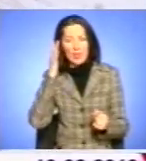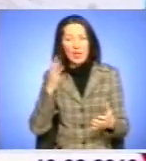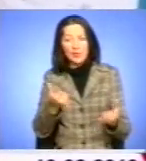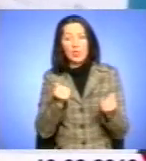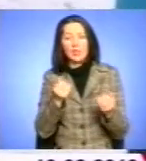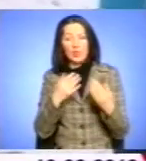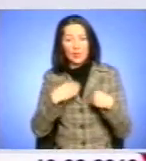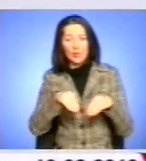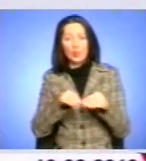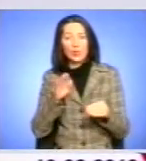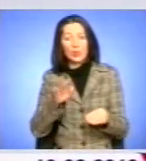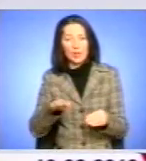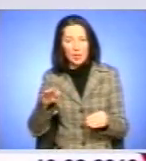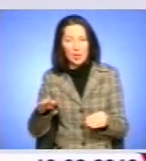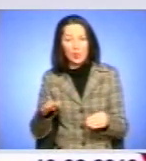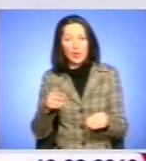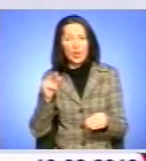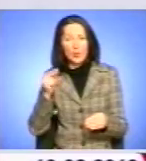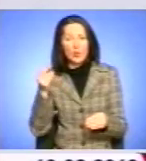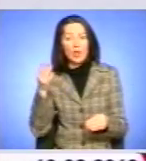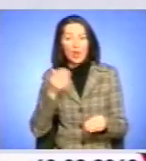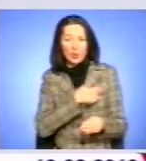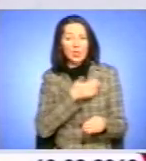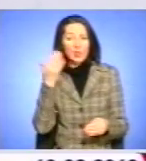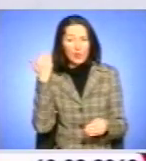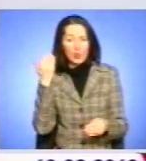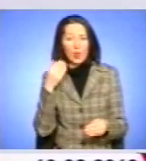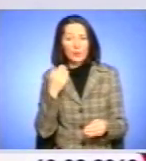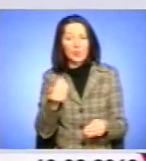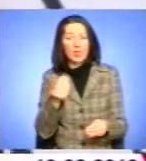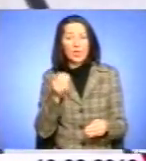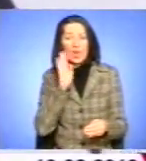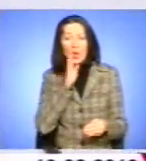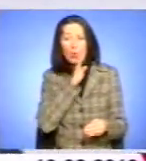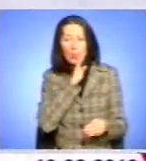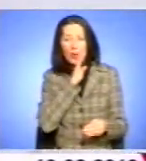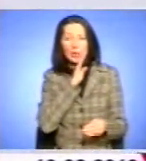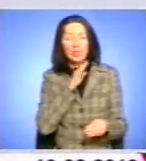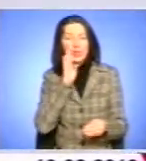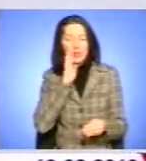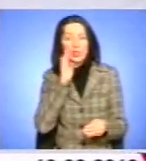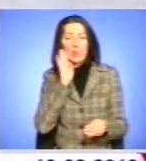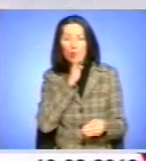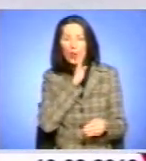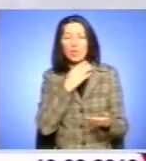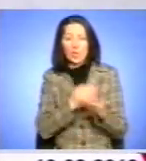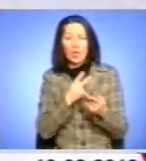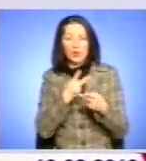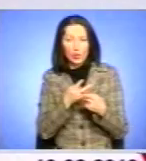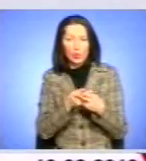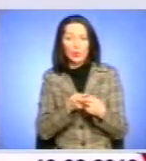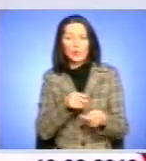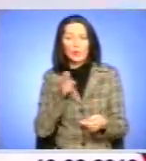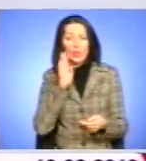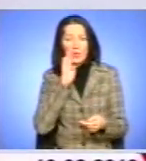можливість. Настуня родом з Кривого Рогу, її мати перебуває у місцях позбавлення волі. Дівчинка потрапила до притулку, а звідти до родини